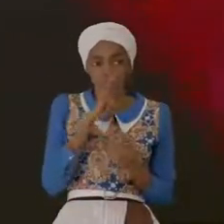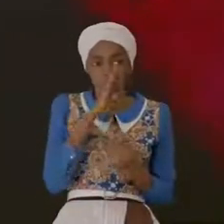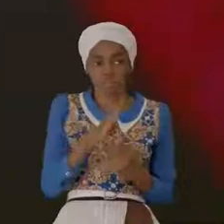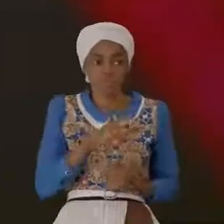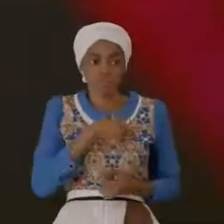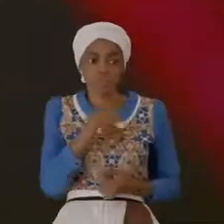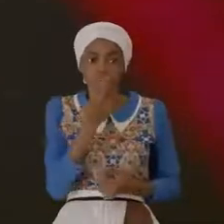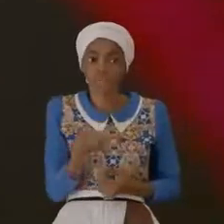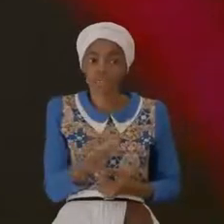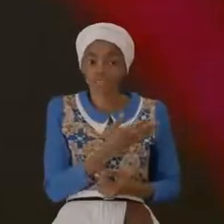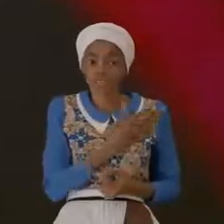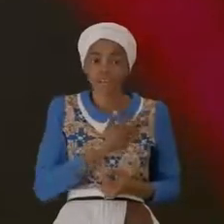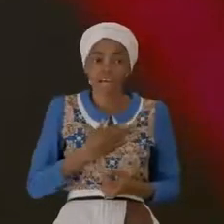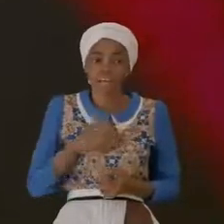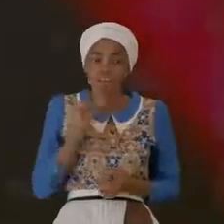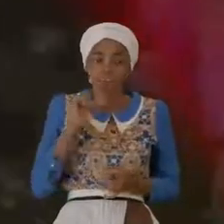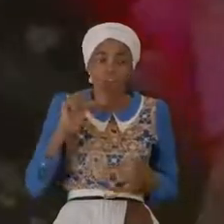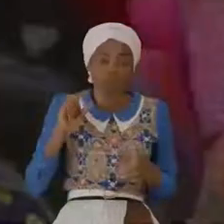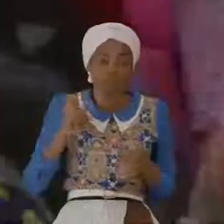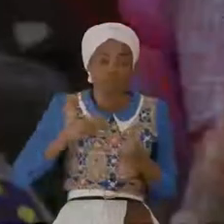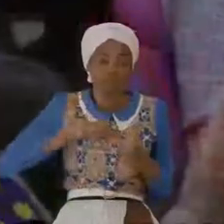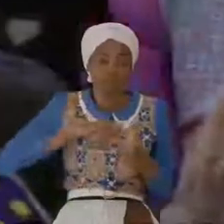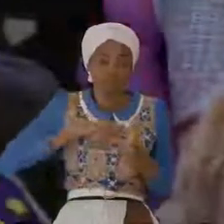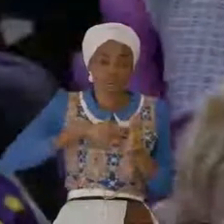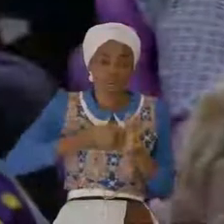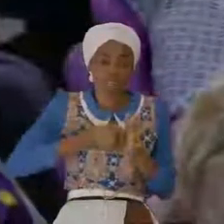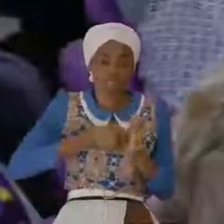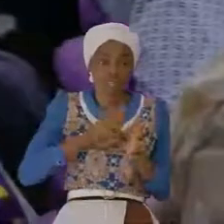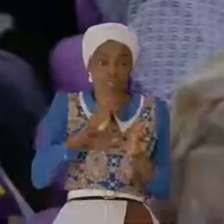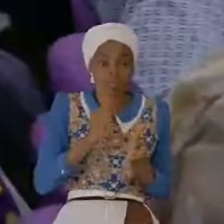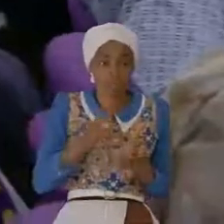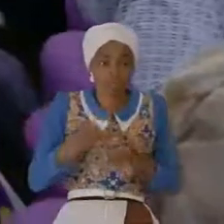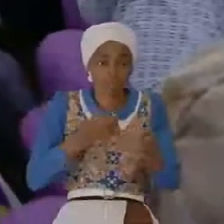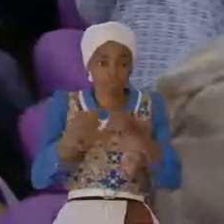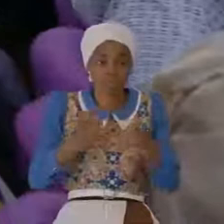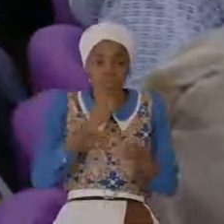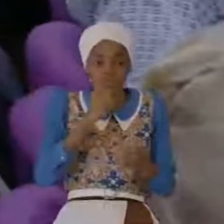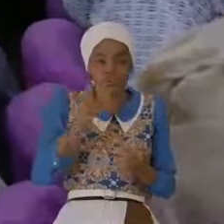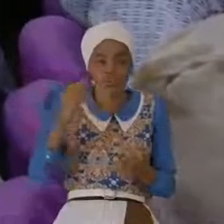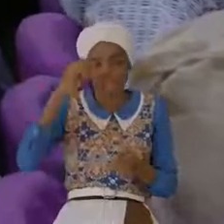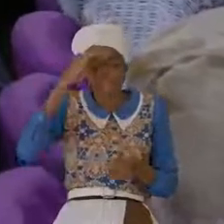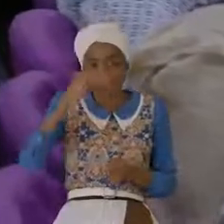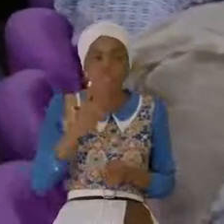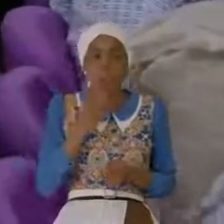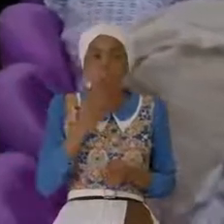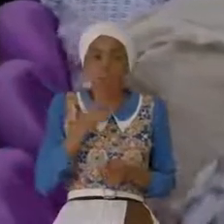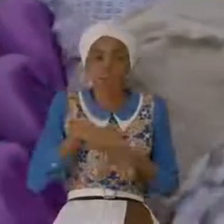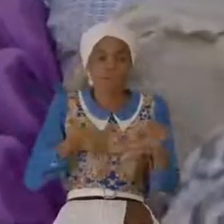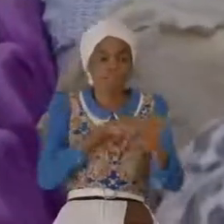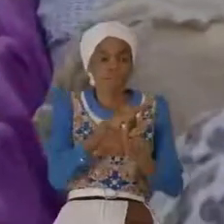religieux sans tenir sa langue en bride, mais en trompant son